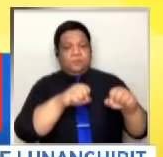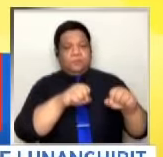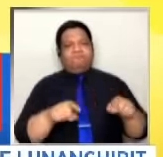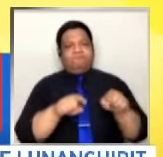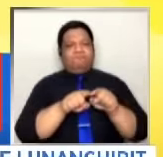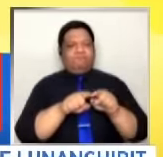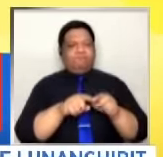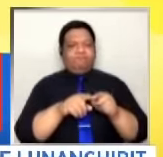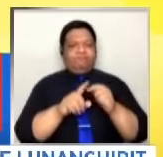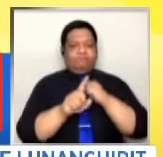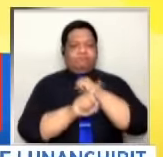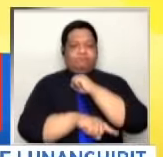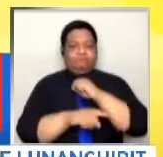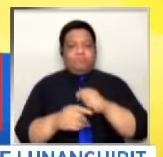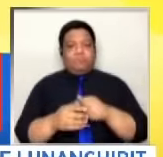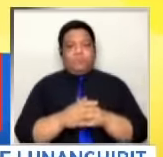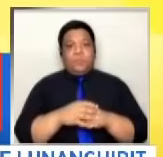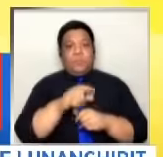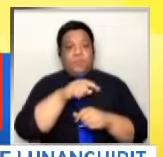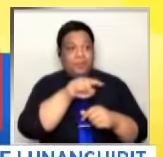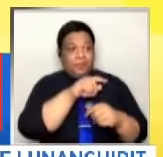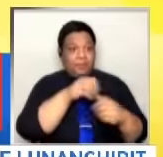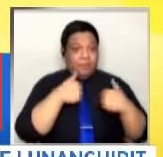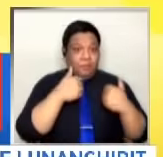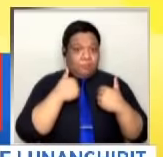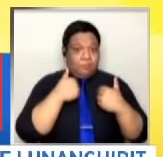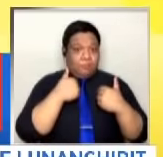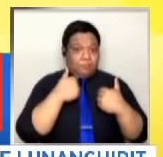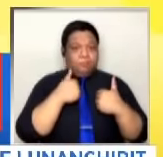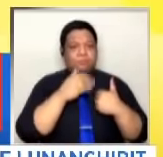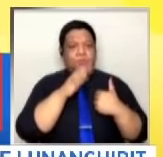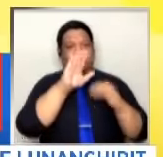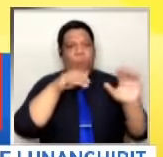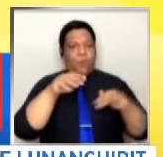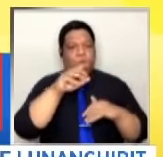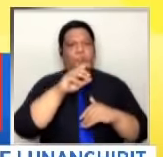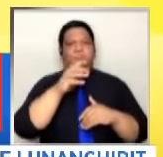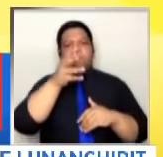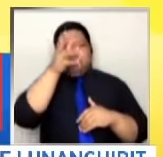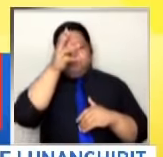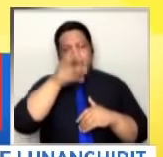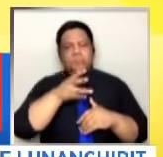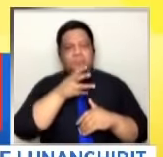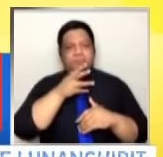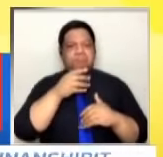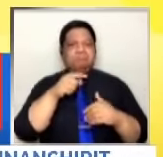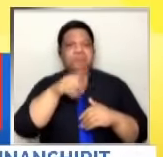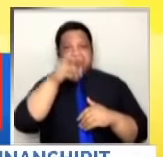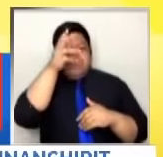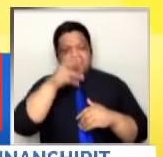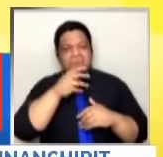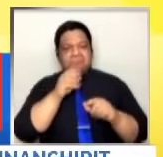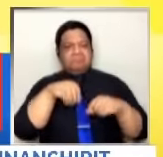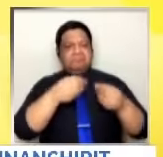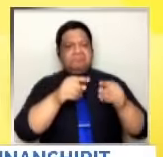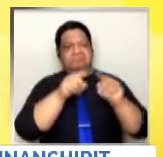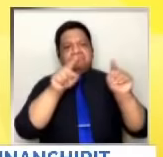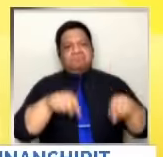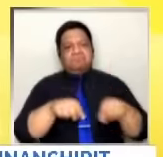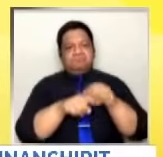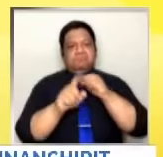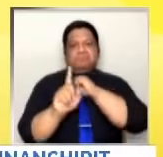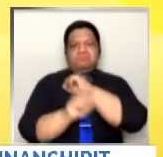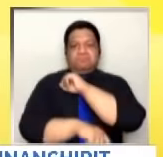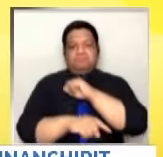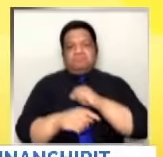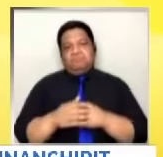ang magulang ng mga minor de edad. Sila ang titikitan ng task force disiplina. Yan ang unang balita sa Quezon City. James Agustin, Buong Puso